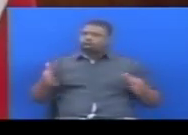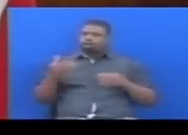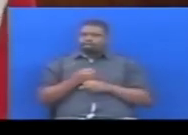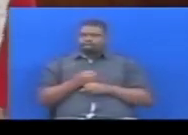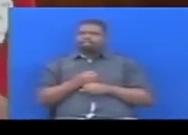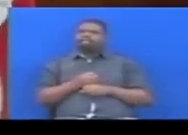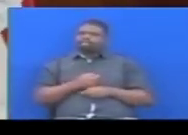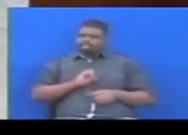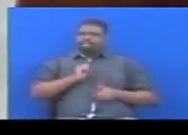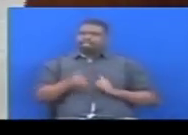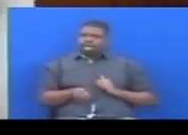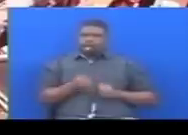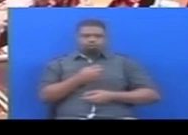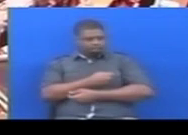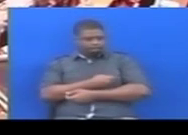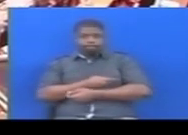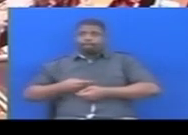kupima.